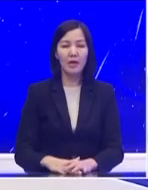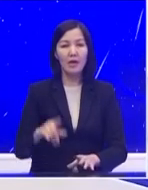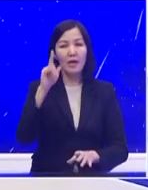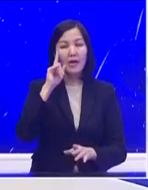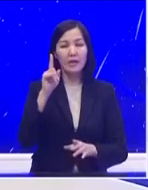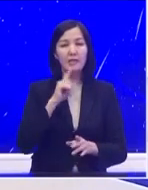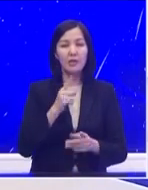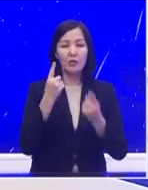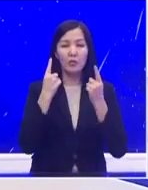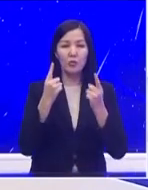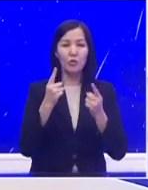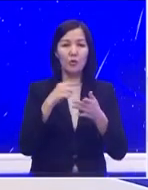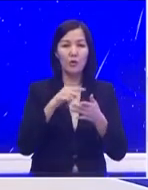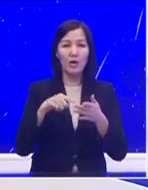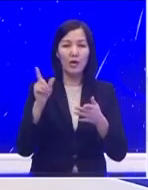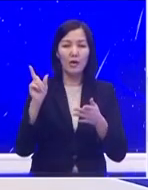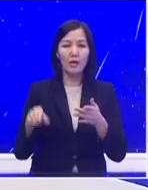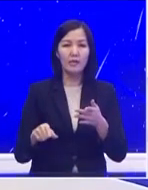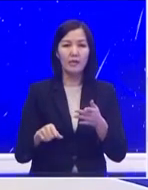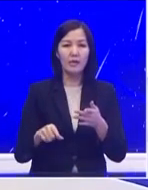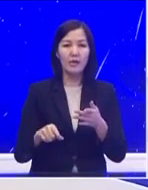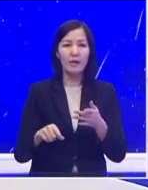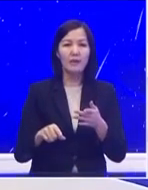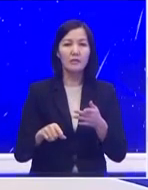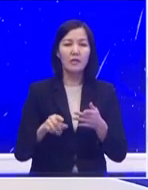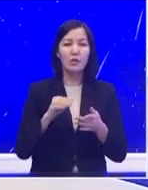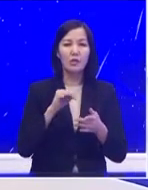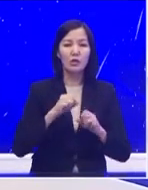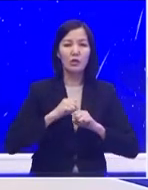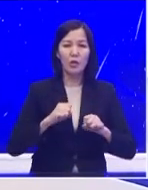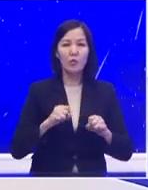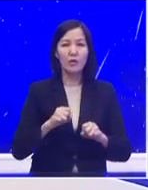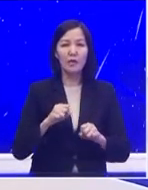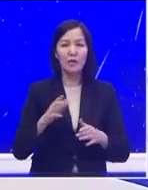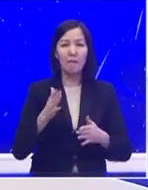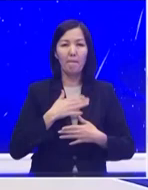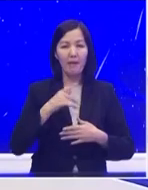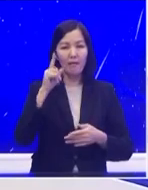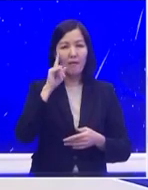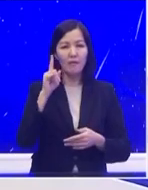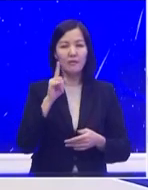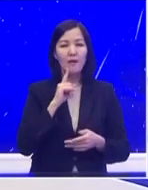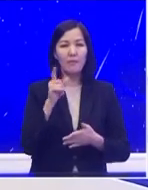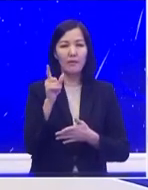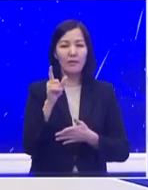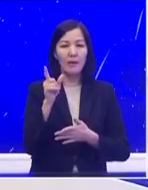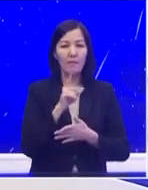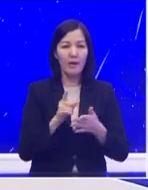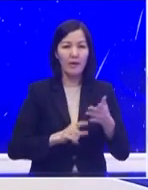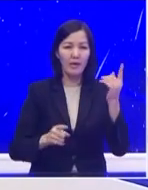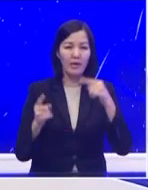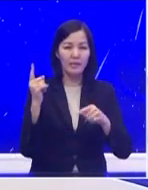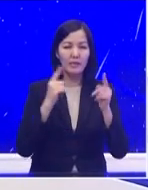жинақпа елесінде қалатын, жоқ жалғыз-ақ жыр ма, оны кім білсін. Биыл қазақ ақыны, жауынгер, мен қазақпын